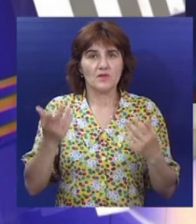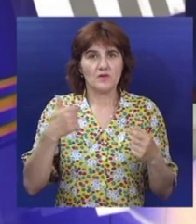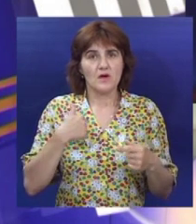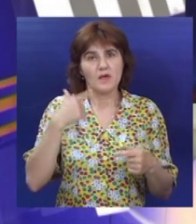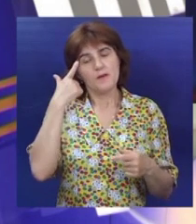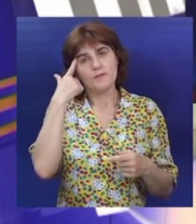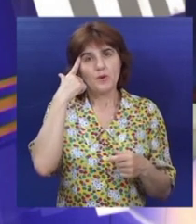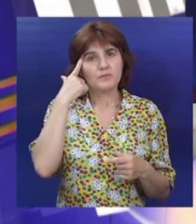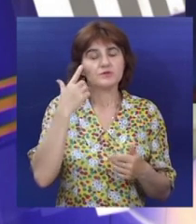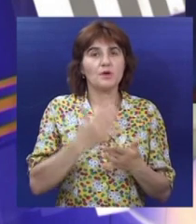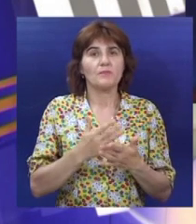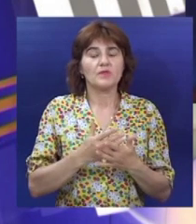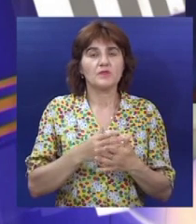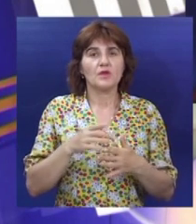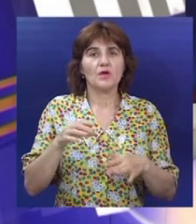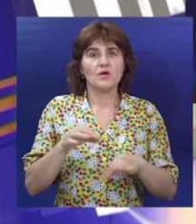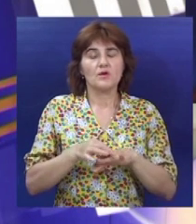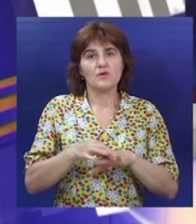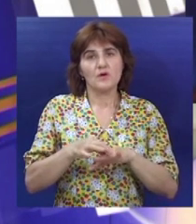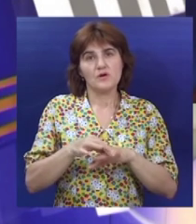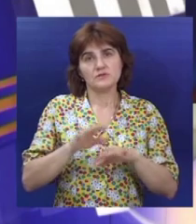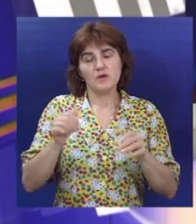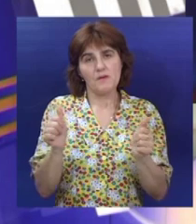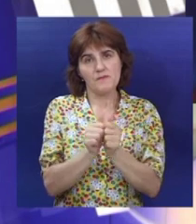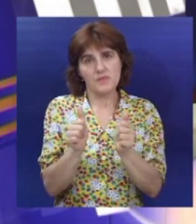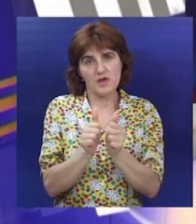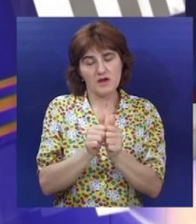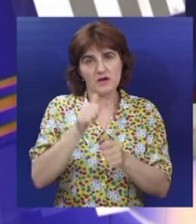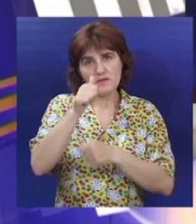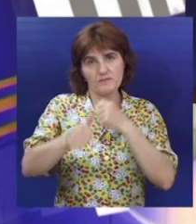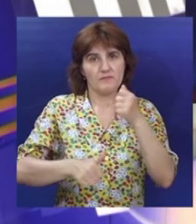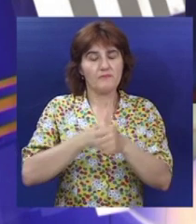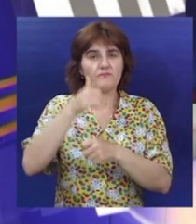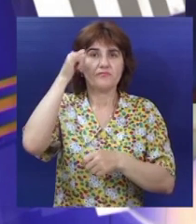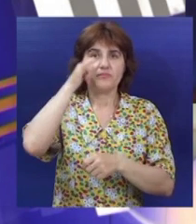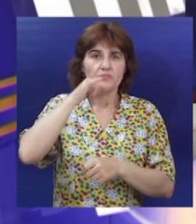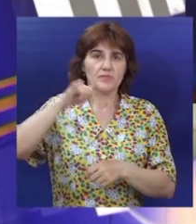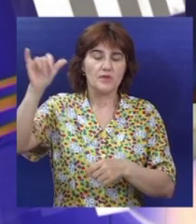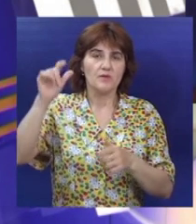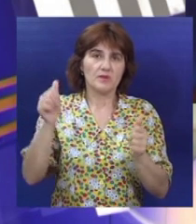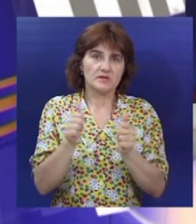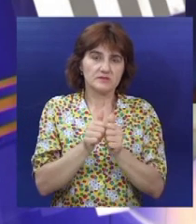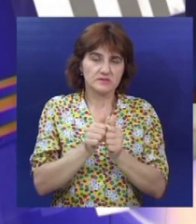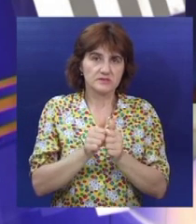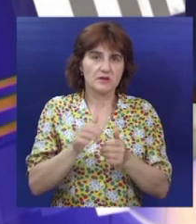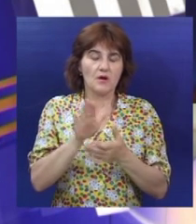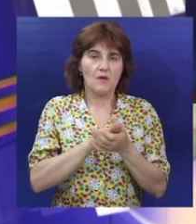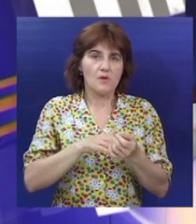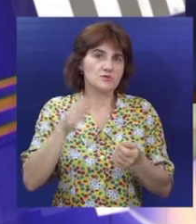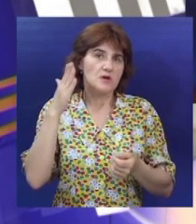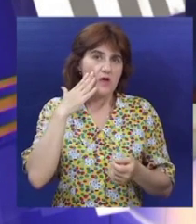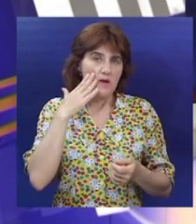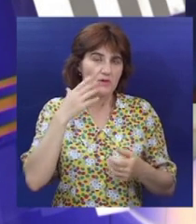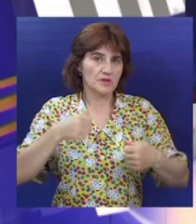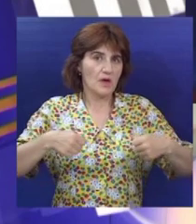Da li ste ikada pomišljali da za godišnjicu braka sa bračnim drugom obiđete veći deo Evrope, a da na taj put krenete iz